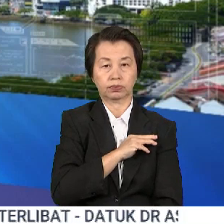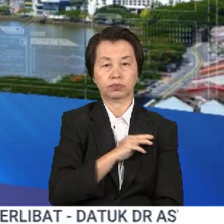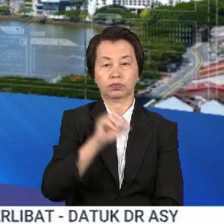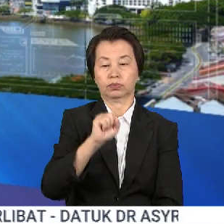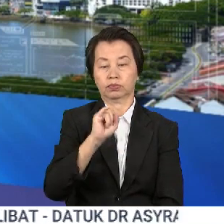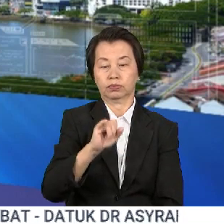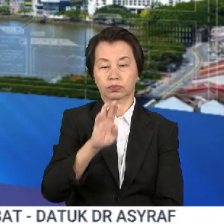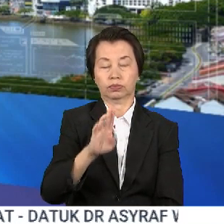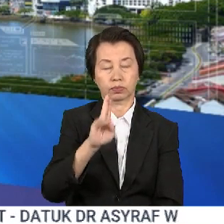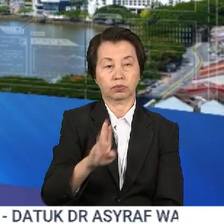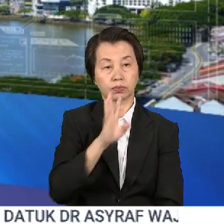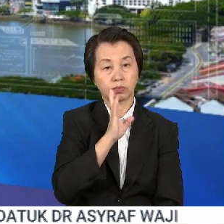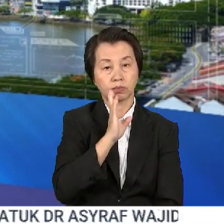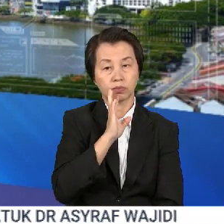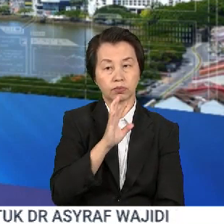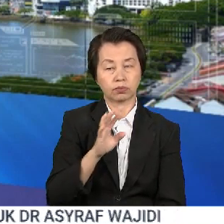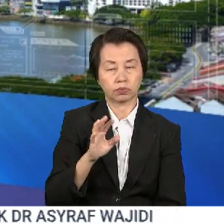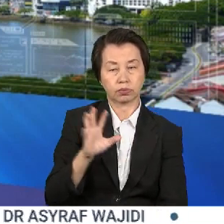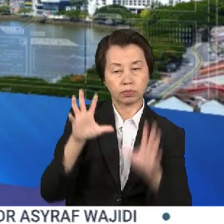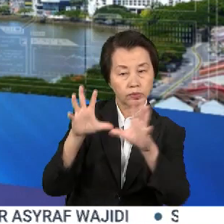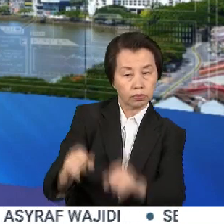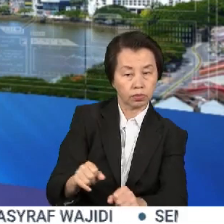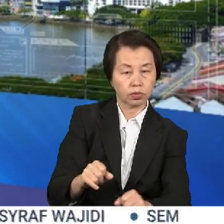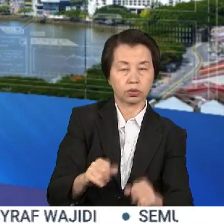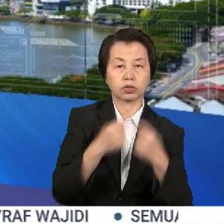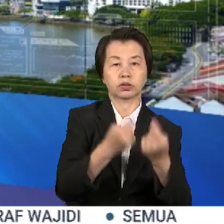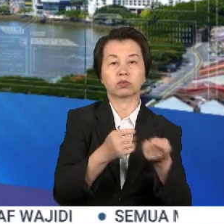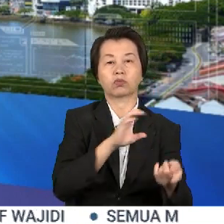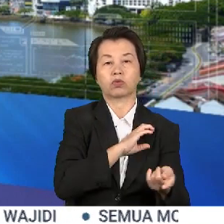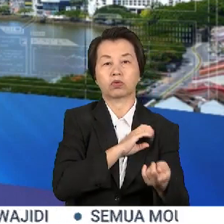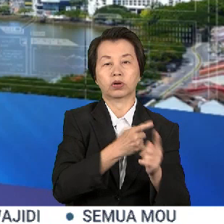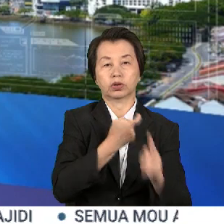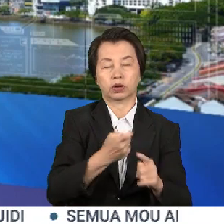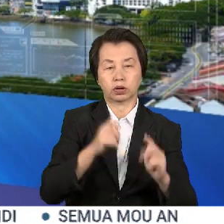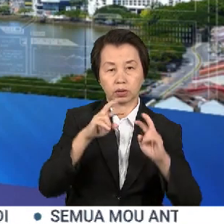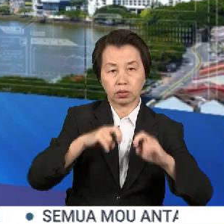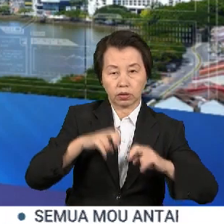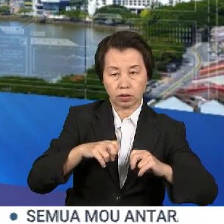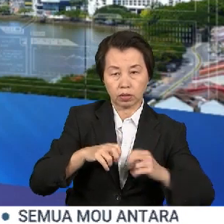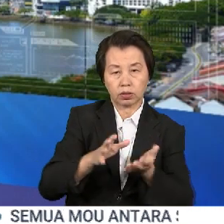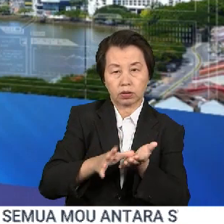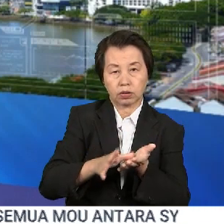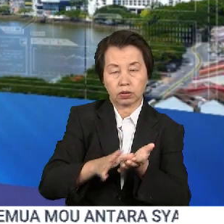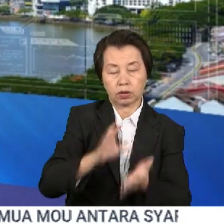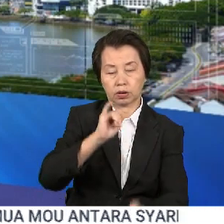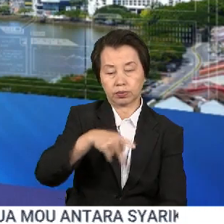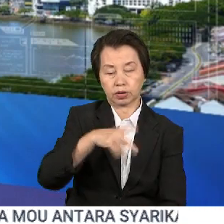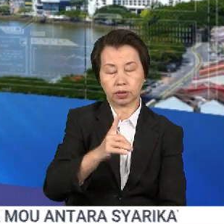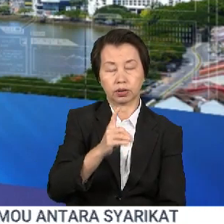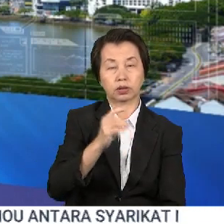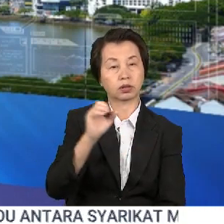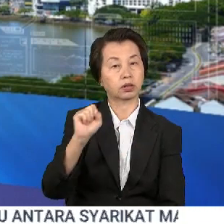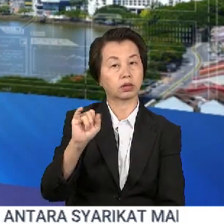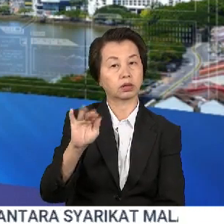Commissioner Zulkifli Suhaili, serbuan dijalankan oleh sepasukan polis daripada Bahagian Siasatan Jenayah Narkotik IPD Sibu ke